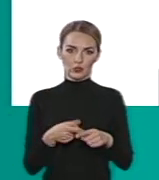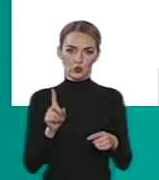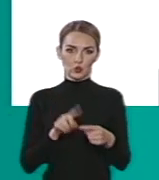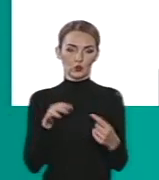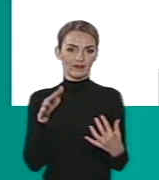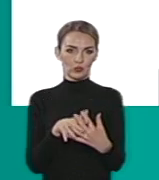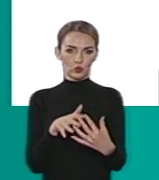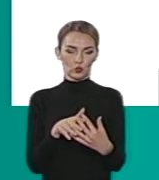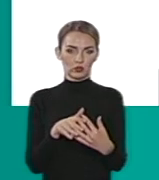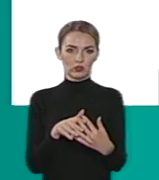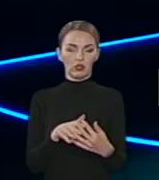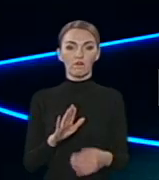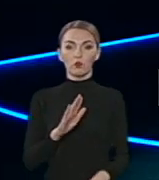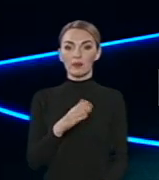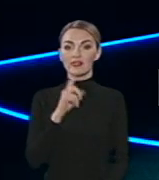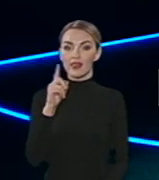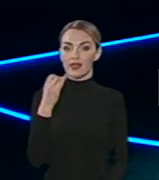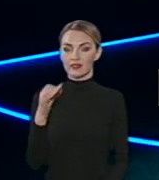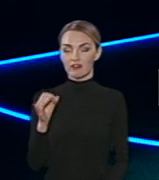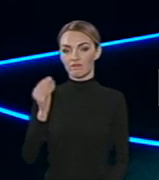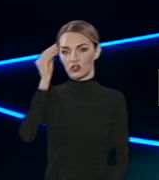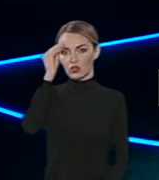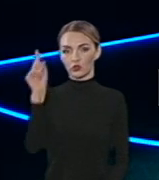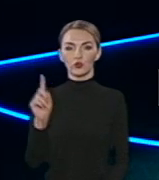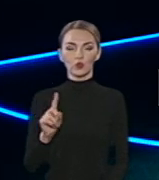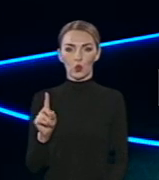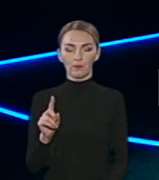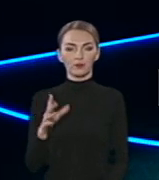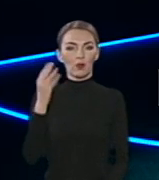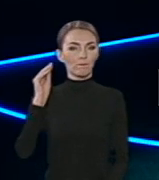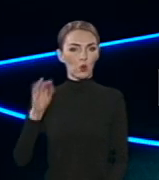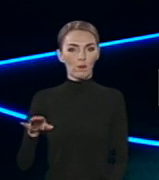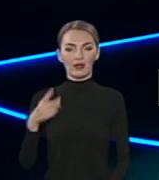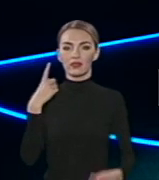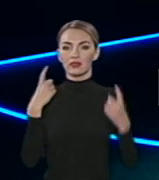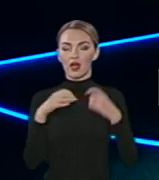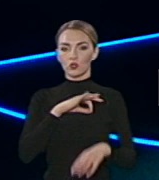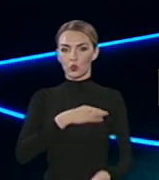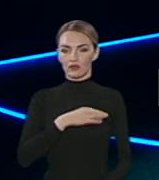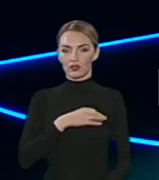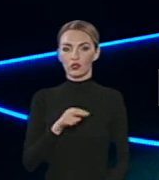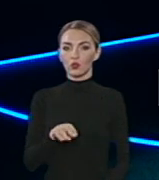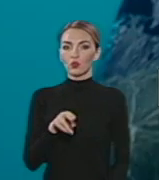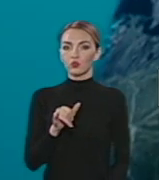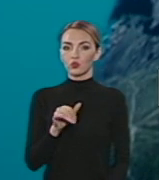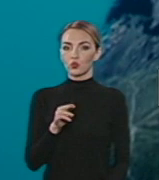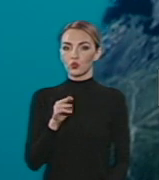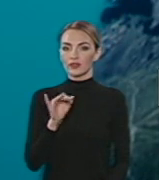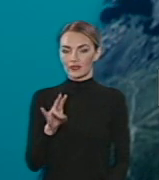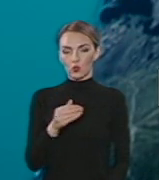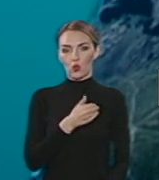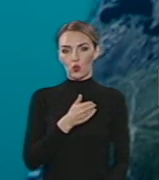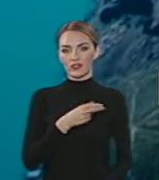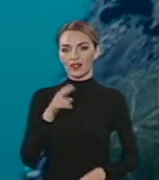Тобто, Володимир Зеленський вважає, що попри дані розвідки, Володимир Путін хоче закінчити цю війну,